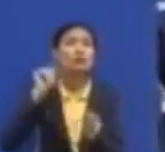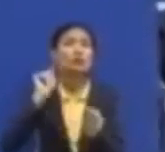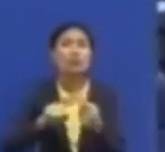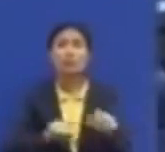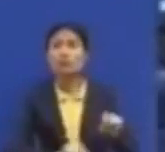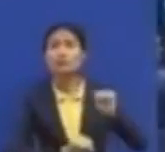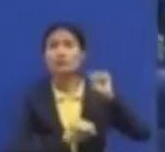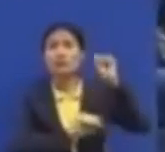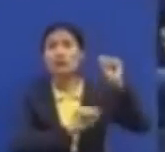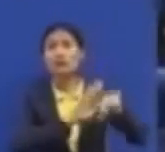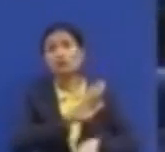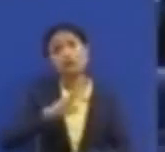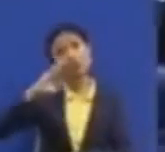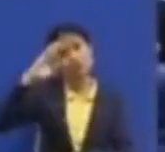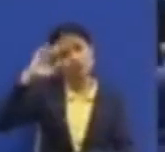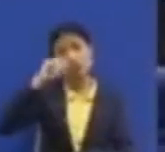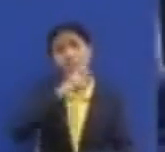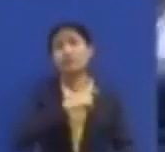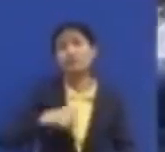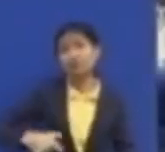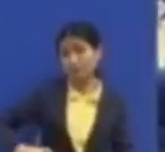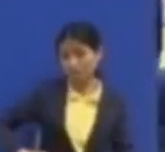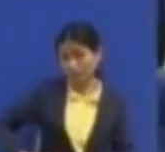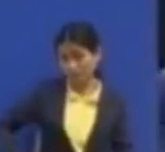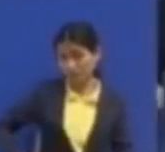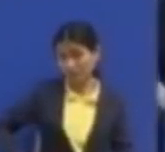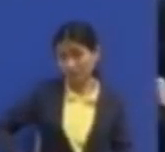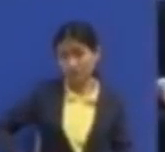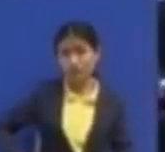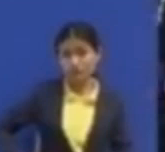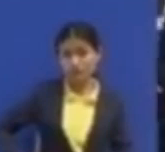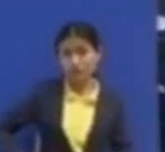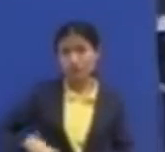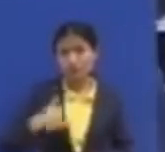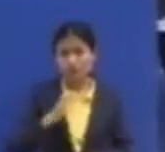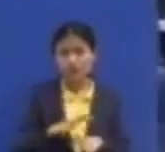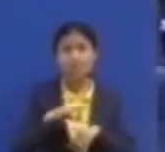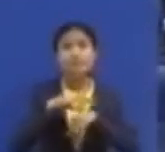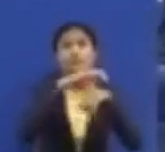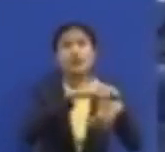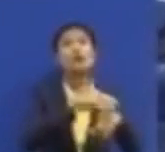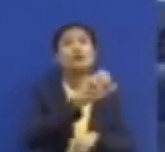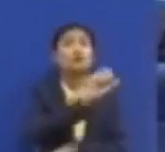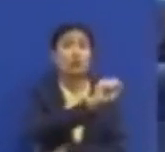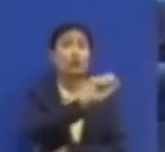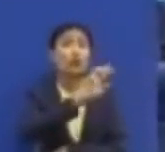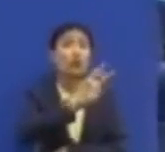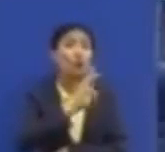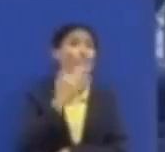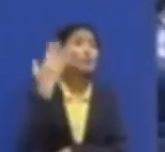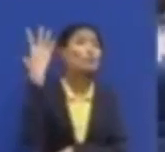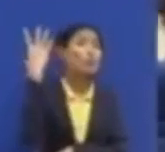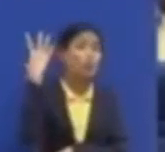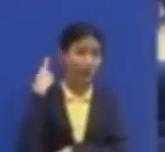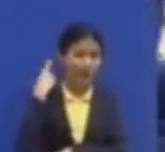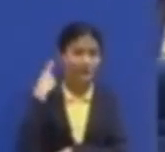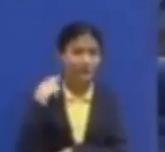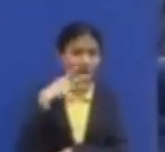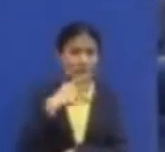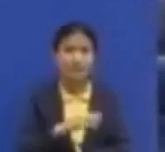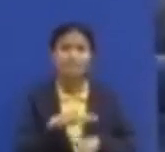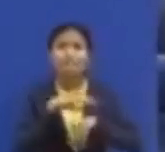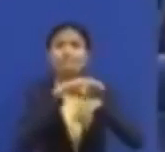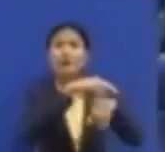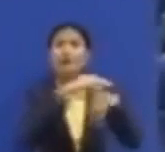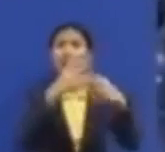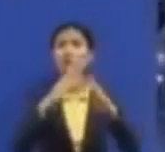สมาชิกวุฒิสภาทั้ง250คนซึ่งมีการประชุมนัดแรกไปเมื่อวานมีมตินะครับในการเลือกศาสตราจารย์พิเศษพรเ